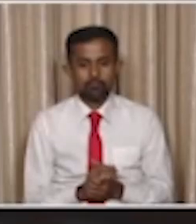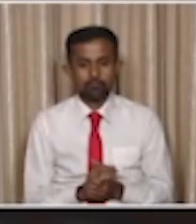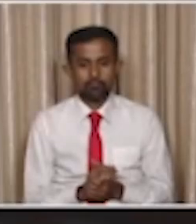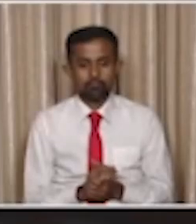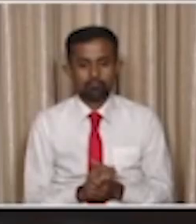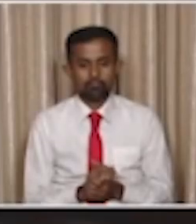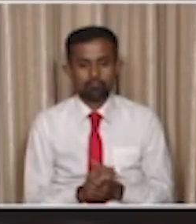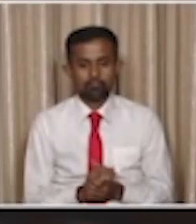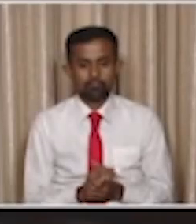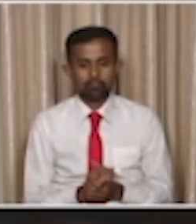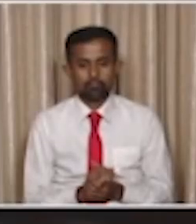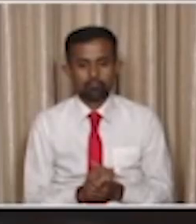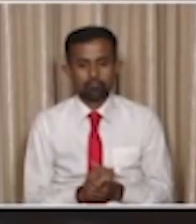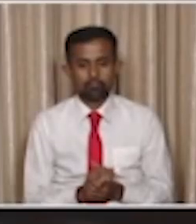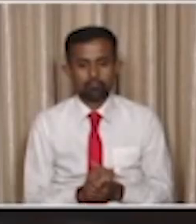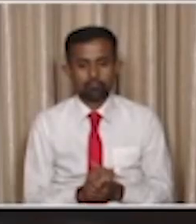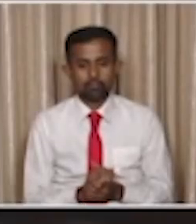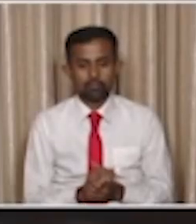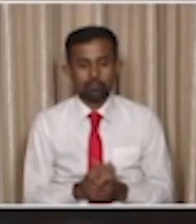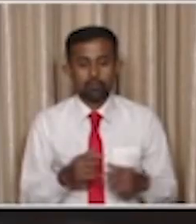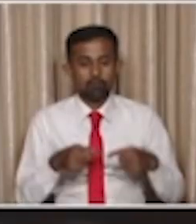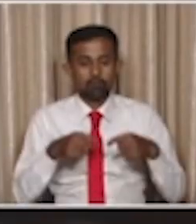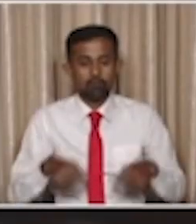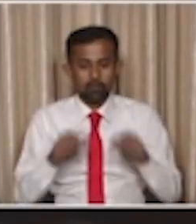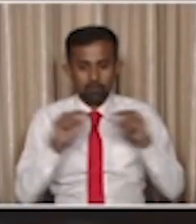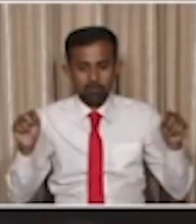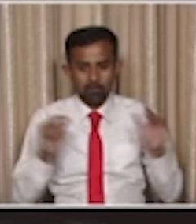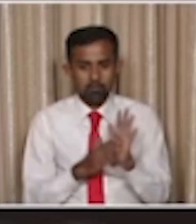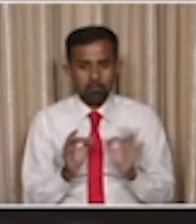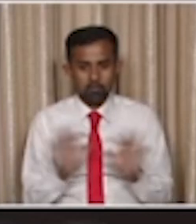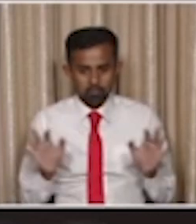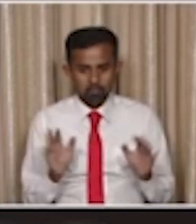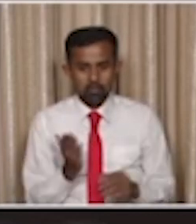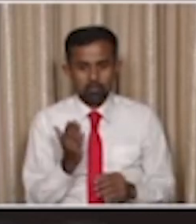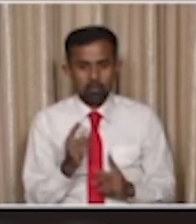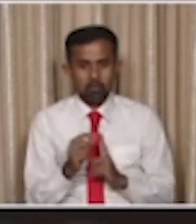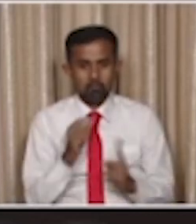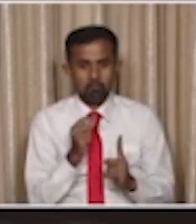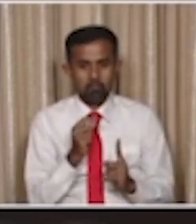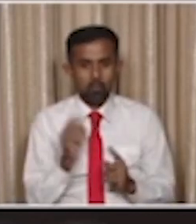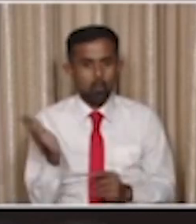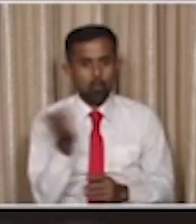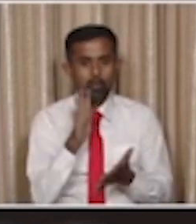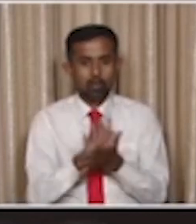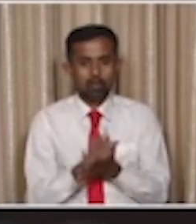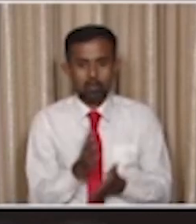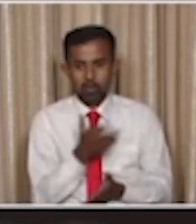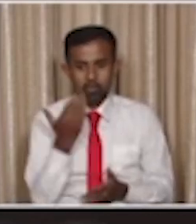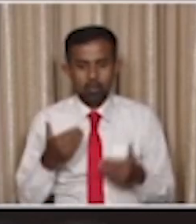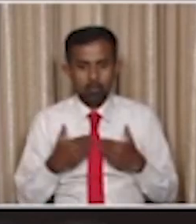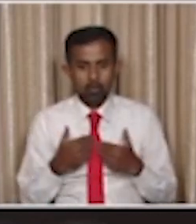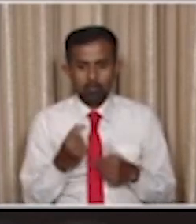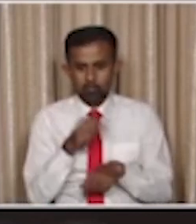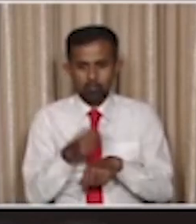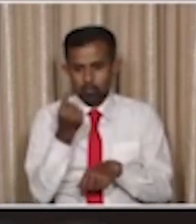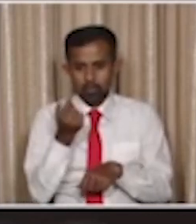ඔව්දලා පෙරතුම මේ අද අද වැසිරිසිය ජනමාධ්‍ය මාසෙන් නිසාම මේ පාර්ලිමේන්තුවේ කොරම සතුරු වෙන්න පුළුවන් මොකද අපි දැන් මේ මීට